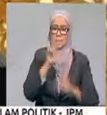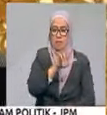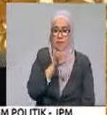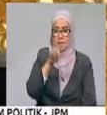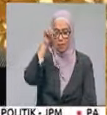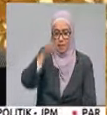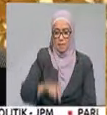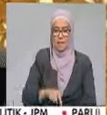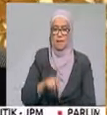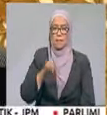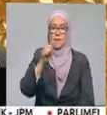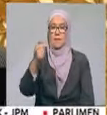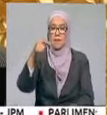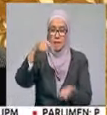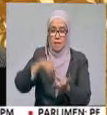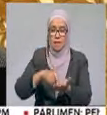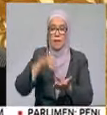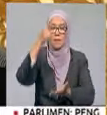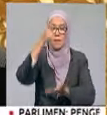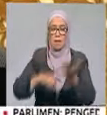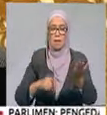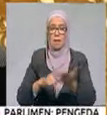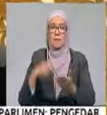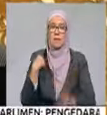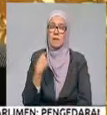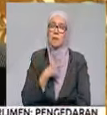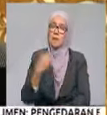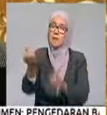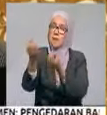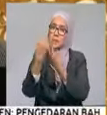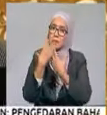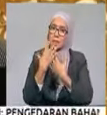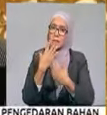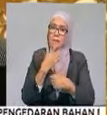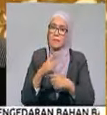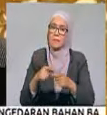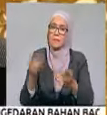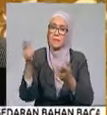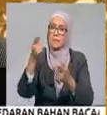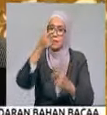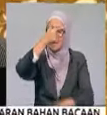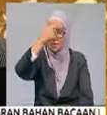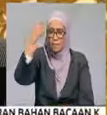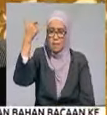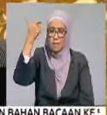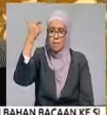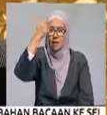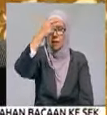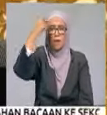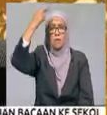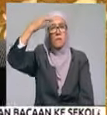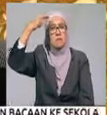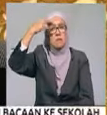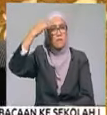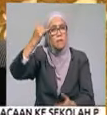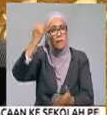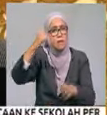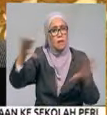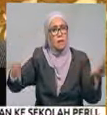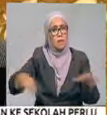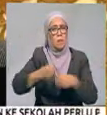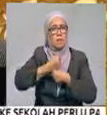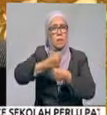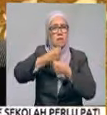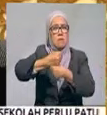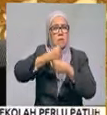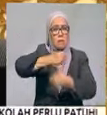Oktober ini. Dan apa yang kami dengar ialah sebab atau alasan untuk mengadakan mogok ini